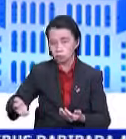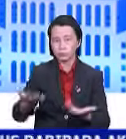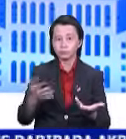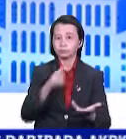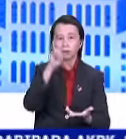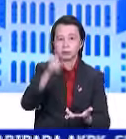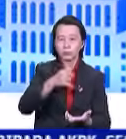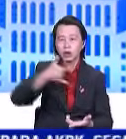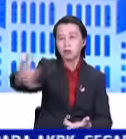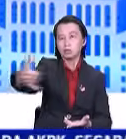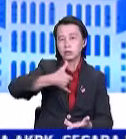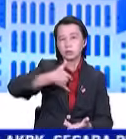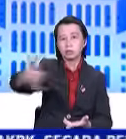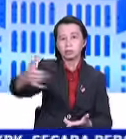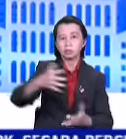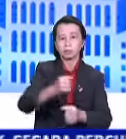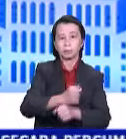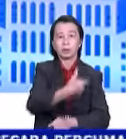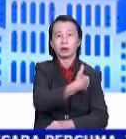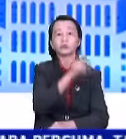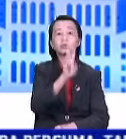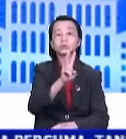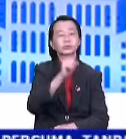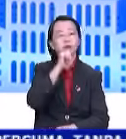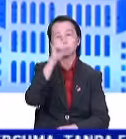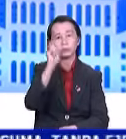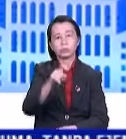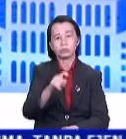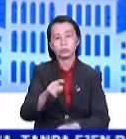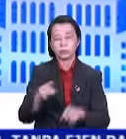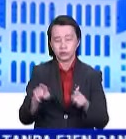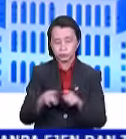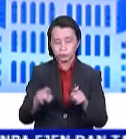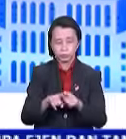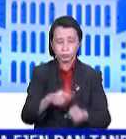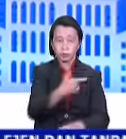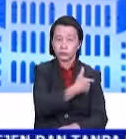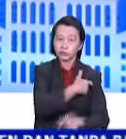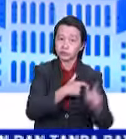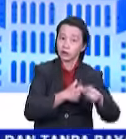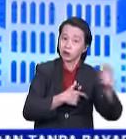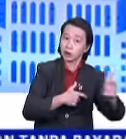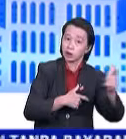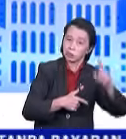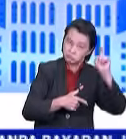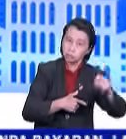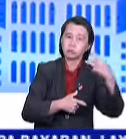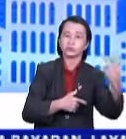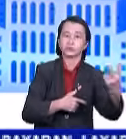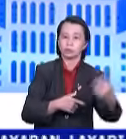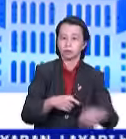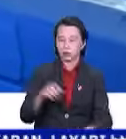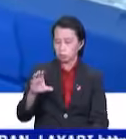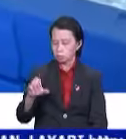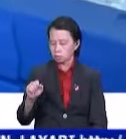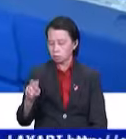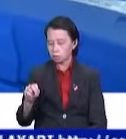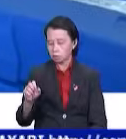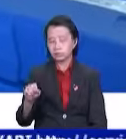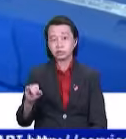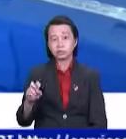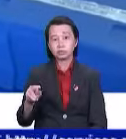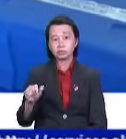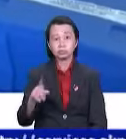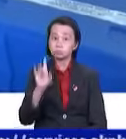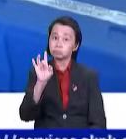tidak perlu berulang kali untuk mendapatkan jos kedua seperti bats infobit 19 yang lain pegawai perubatan klinik kesehatan towel